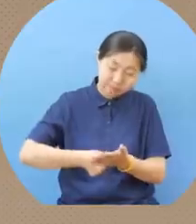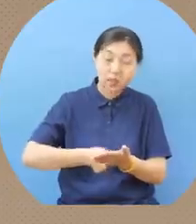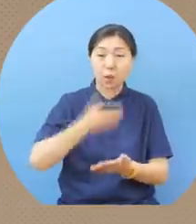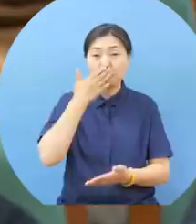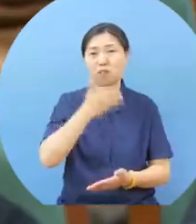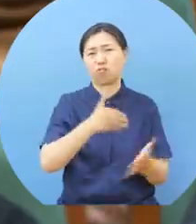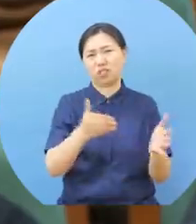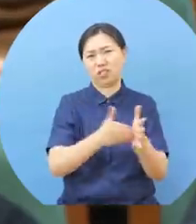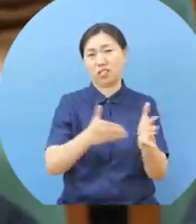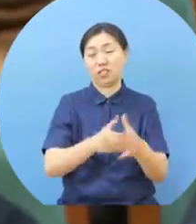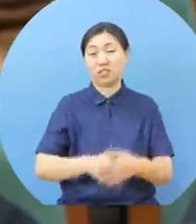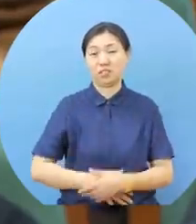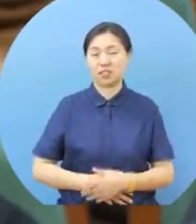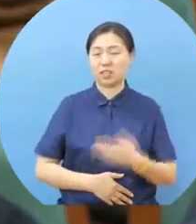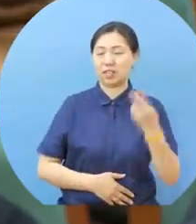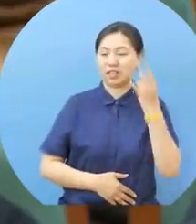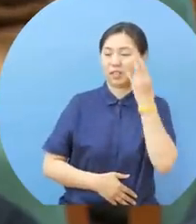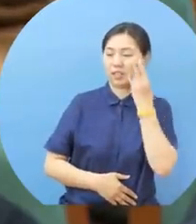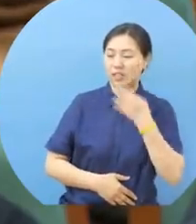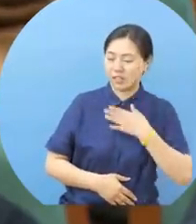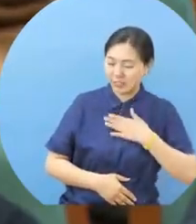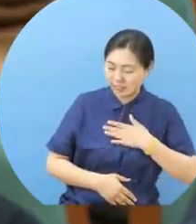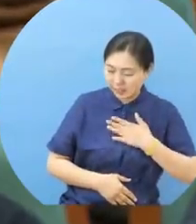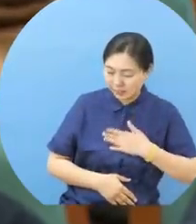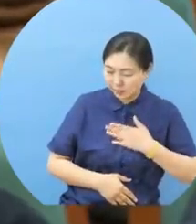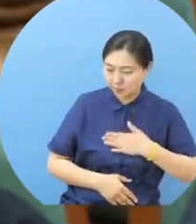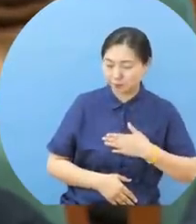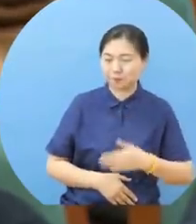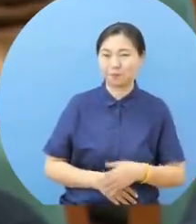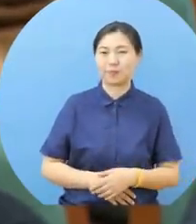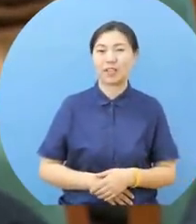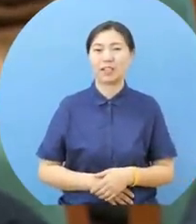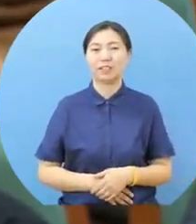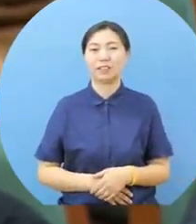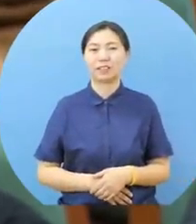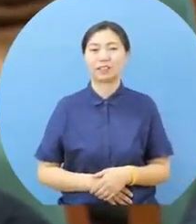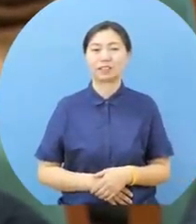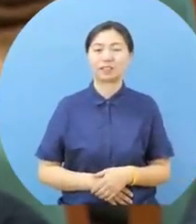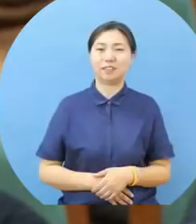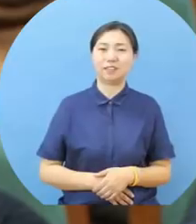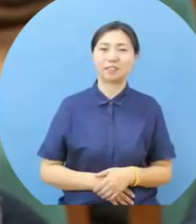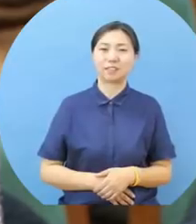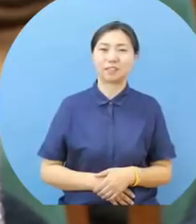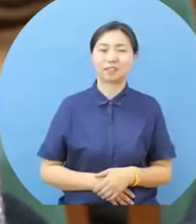이렇게 알게 됩니다 그 당